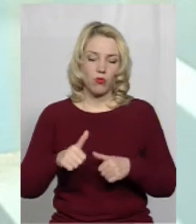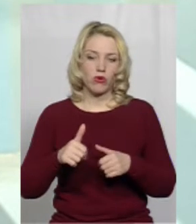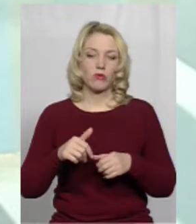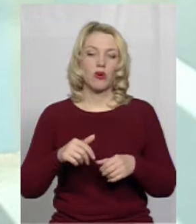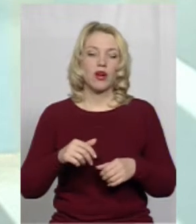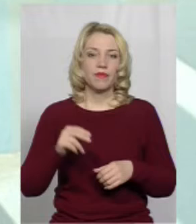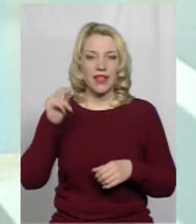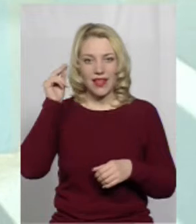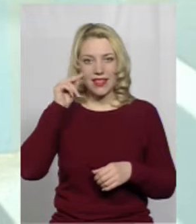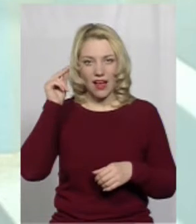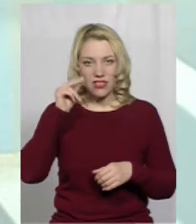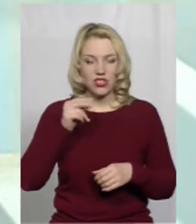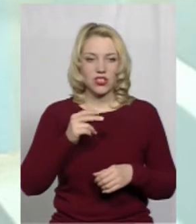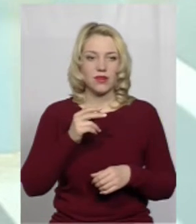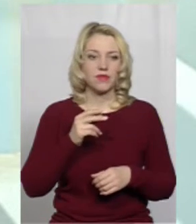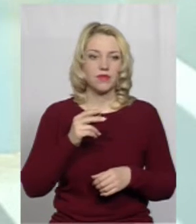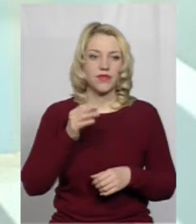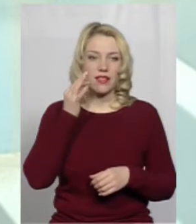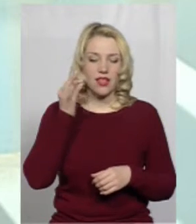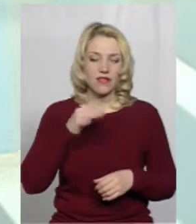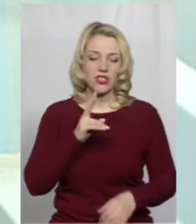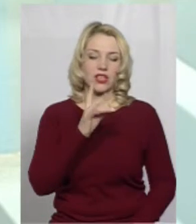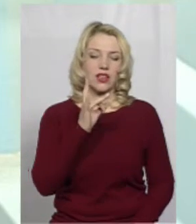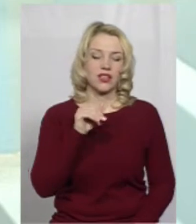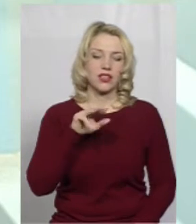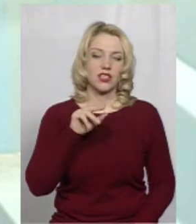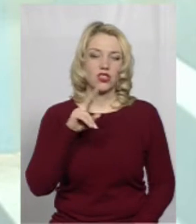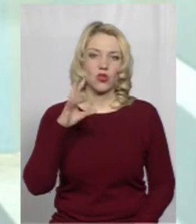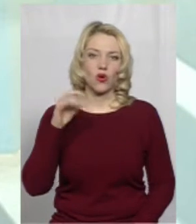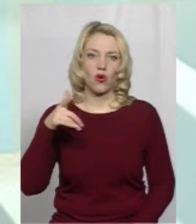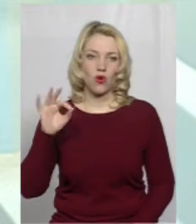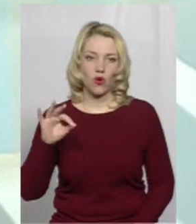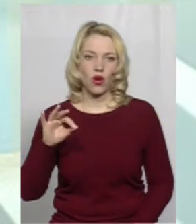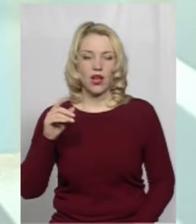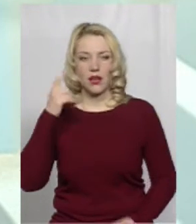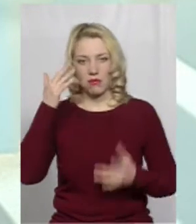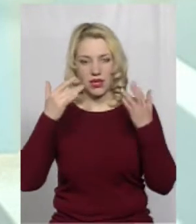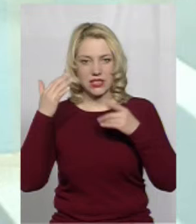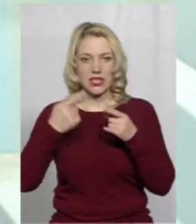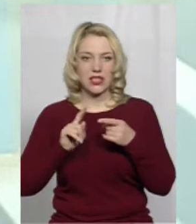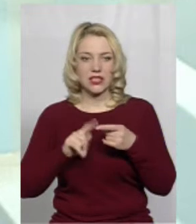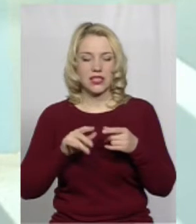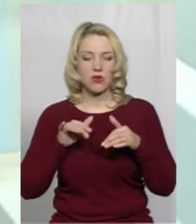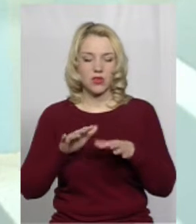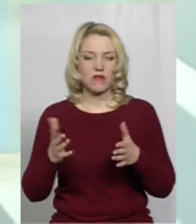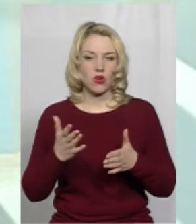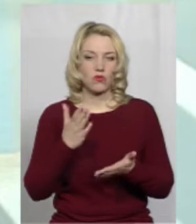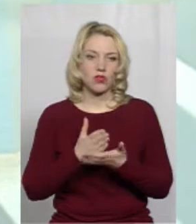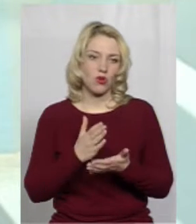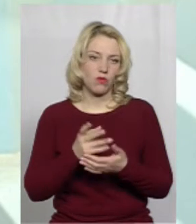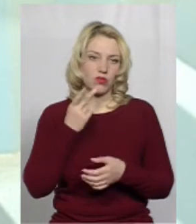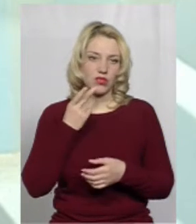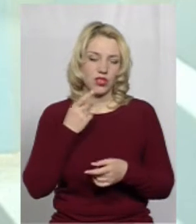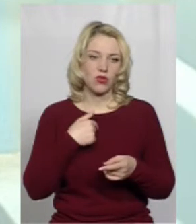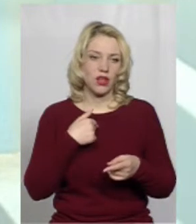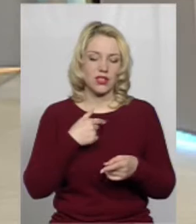А це не можна сказати, що 2 години послухав, і ти вже критично мисляча людина. Це той процес, в якому знаходимося постійно. Я,